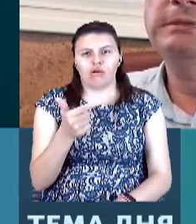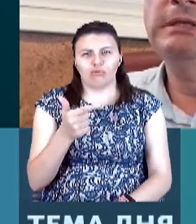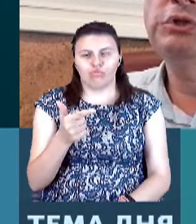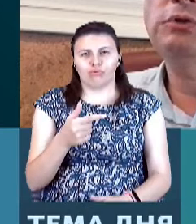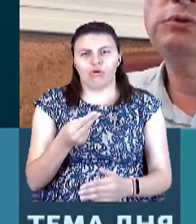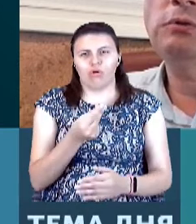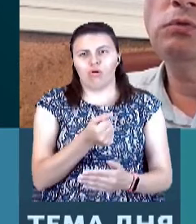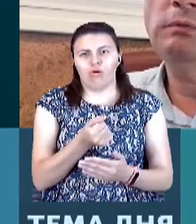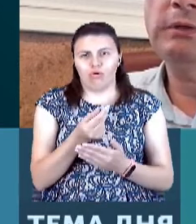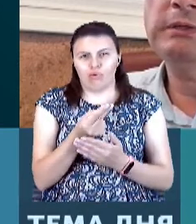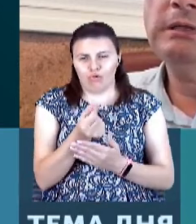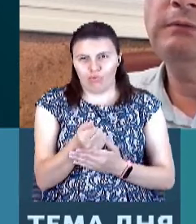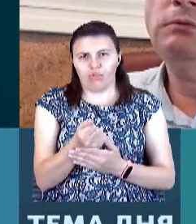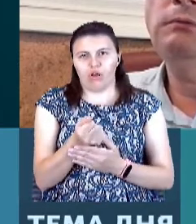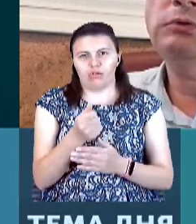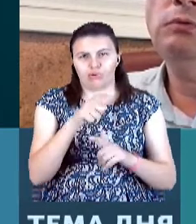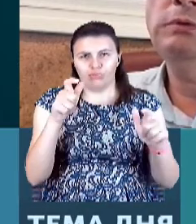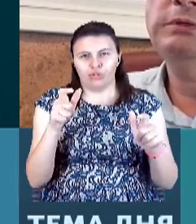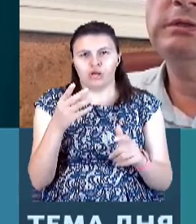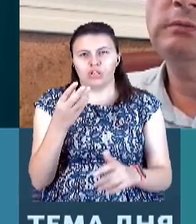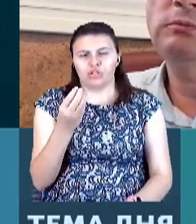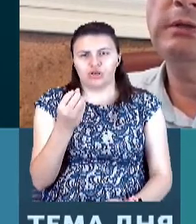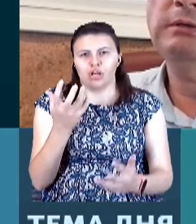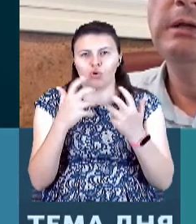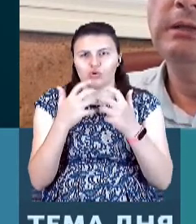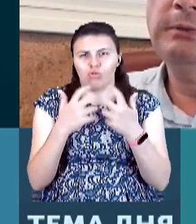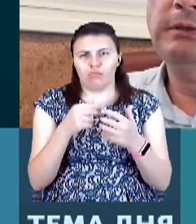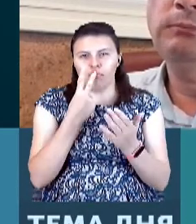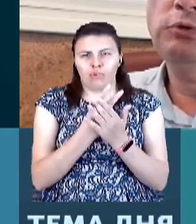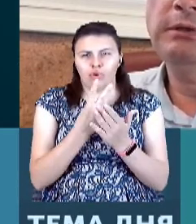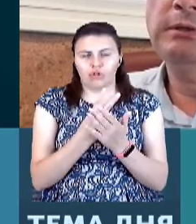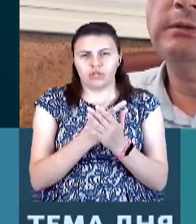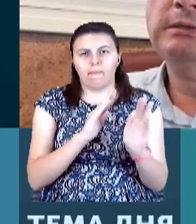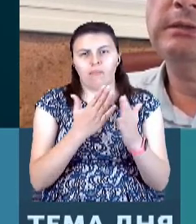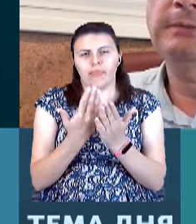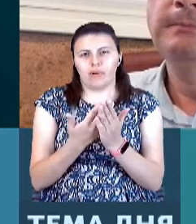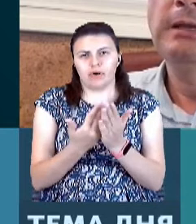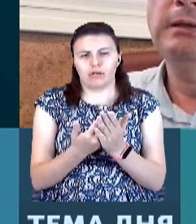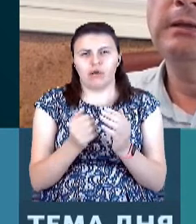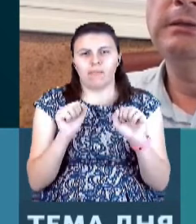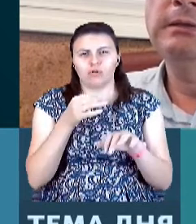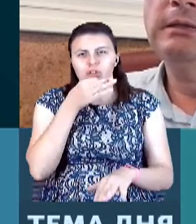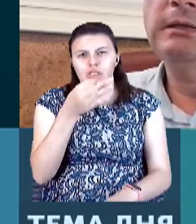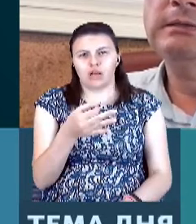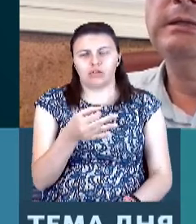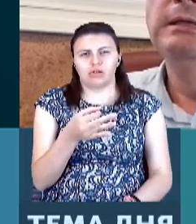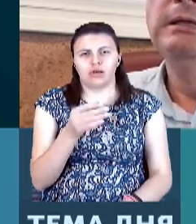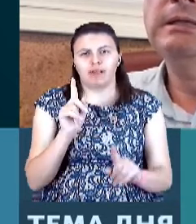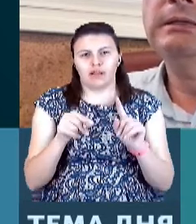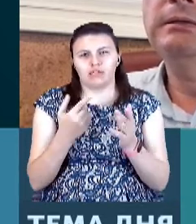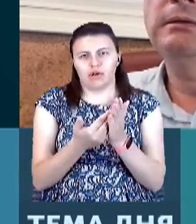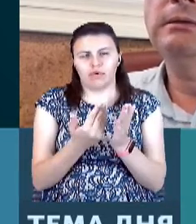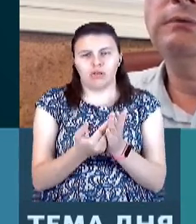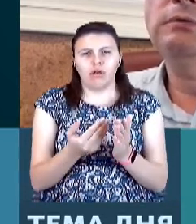людям. Це ще й розрахунковий показник, від якого відштовхується низка моментів. Наприклад, можу тільки сказати декілька з них.